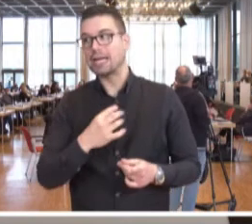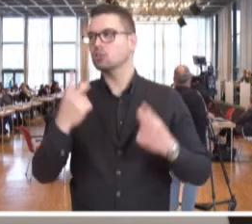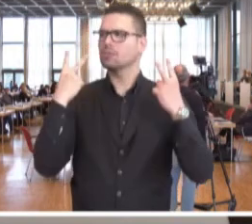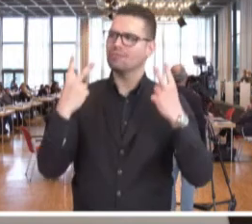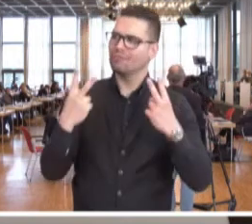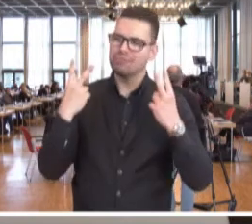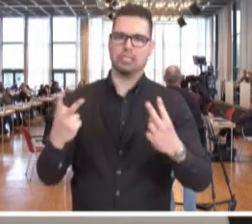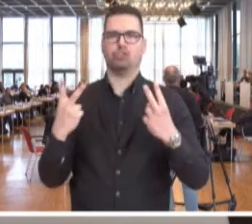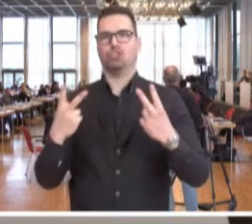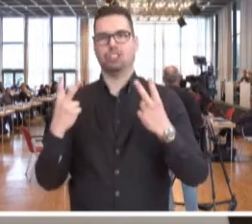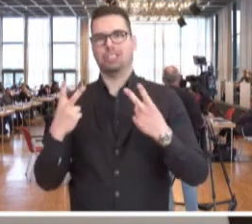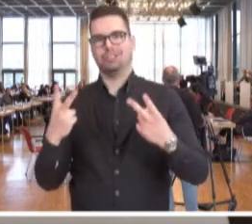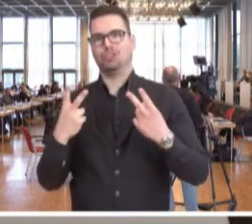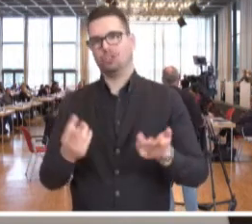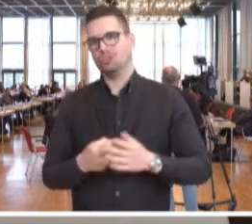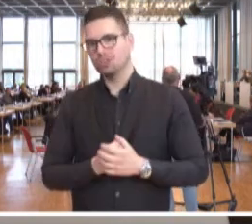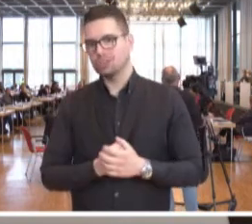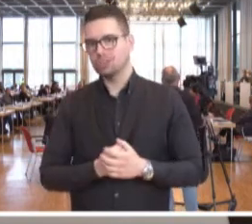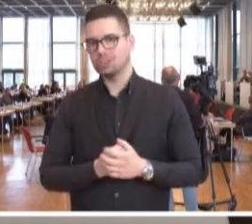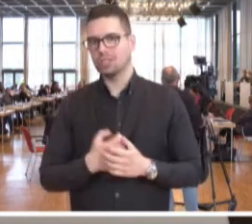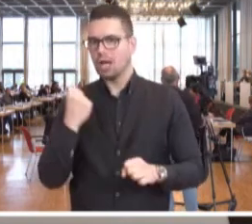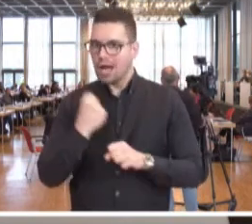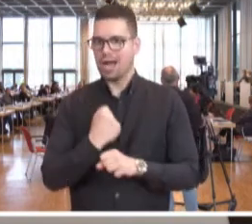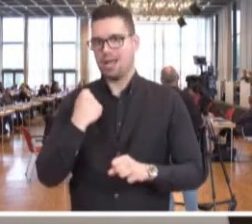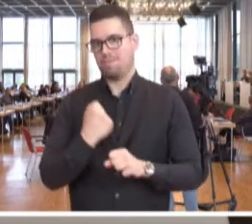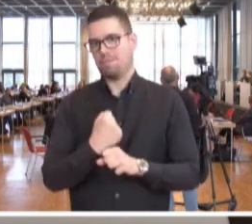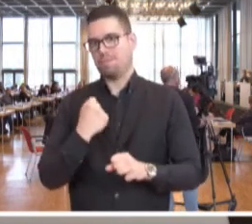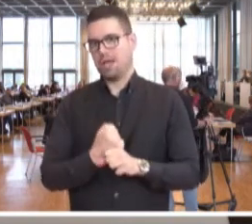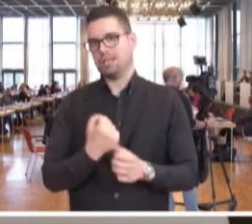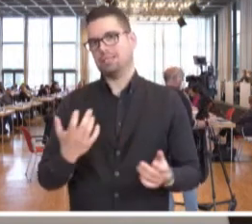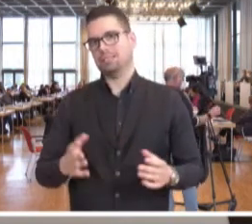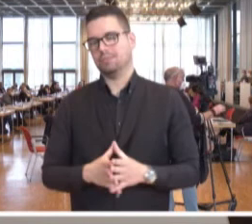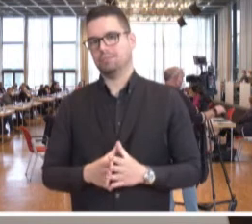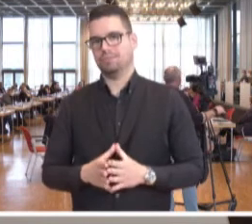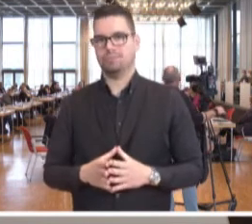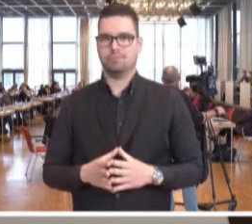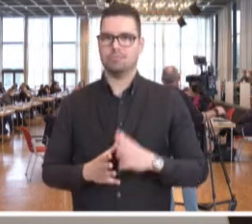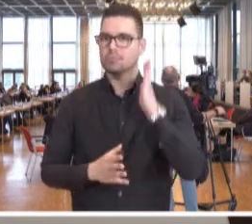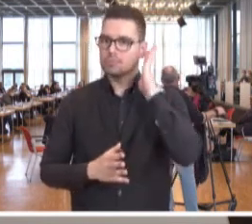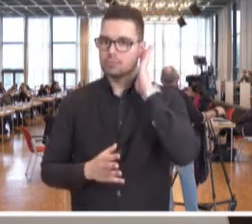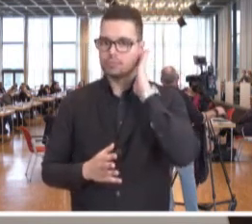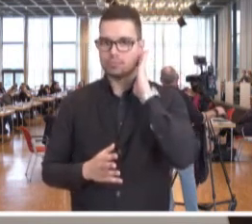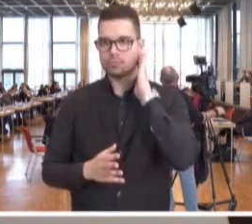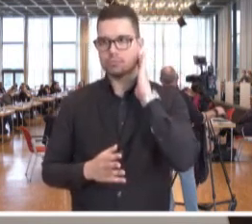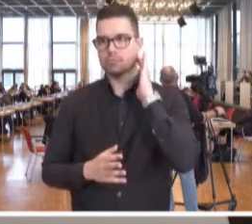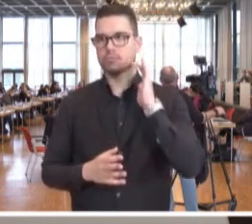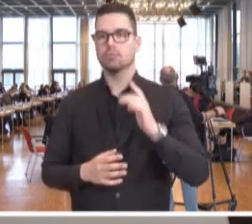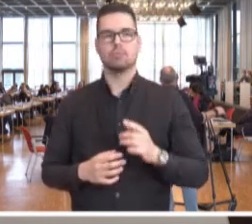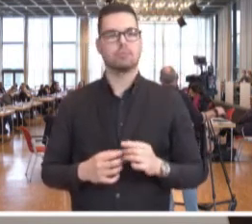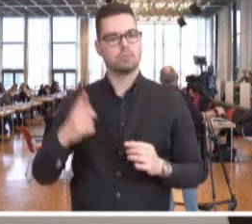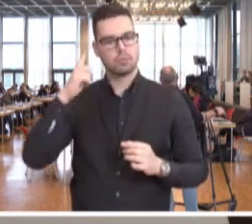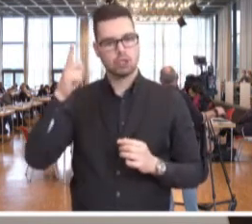Rolle miteinander suchten, eine herausragende Rolle gespielt. Er ist, und ich halte dies für